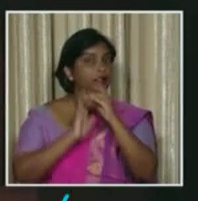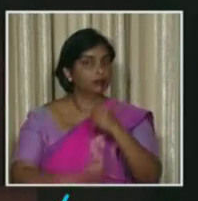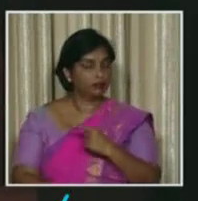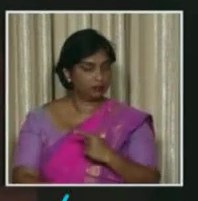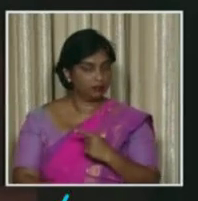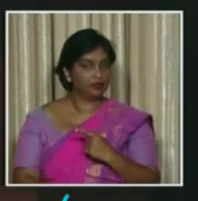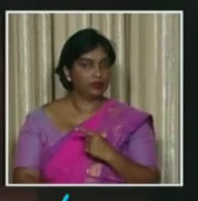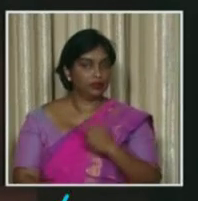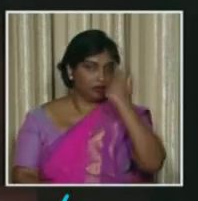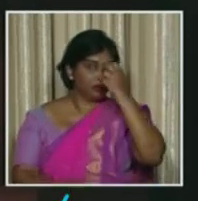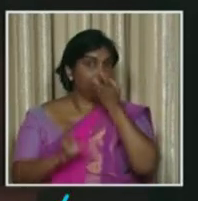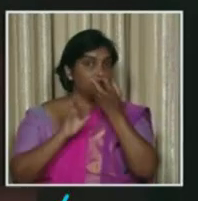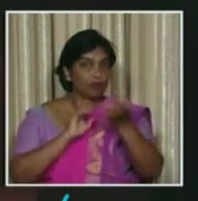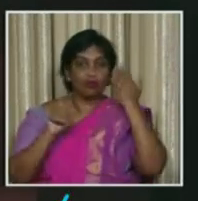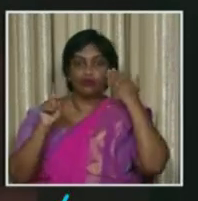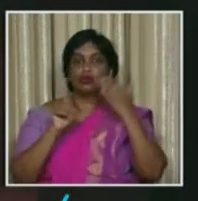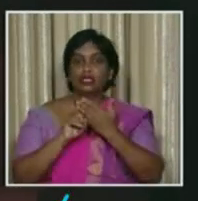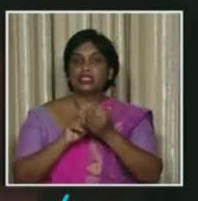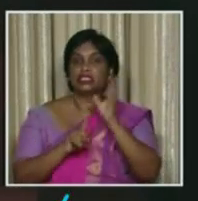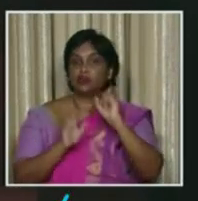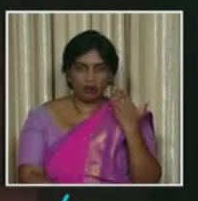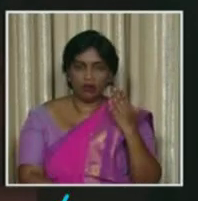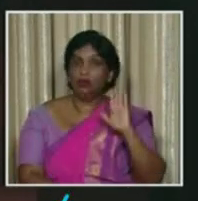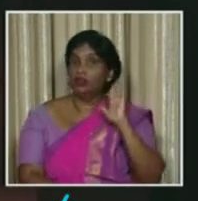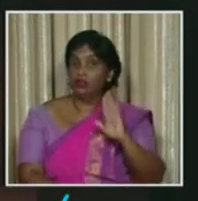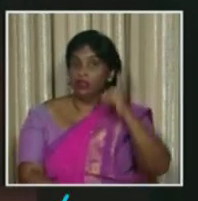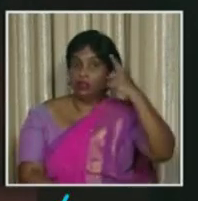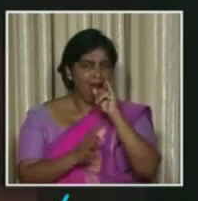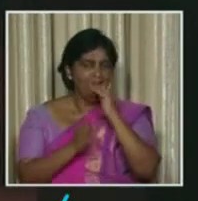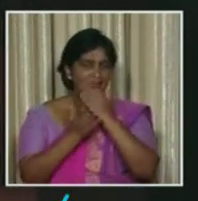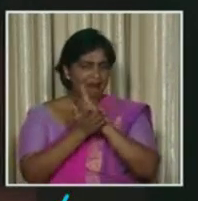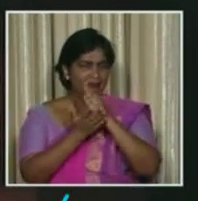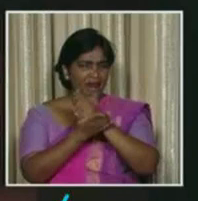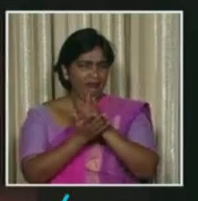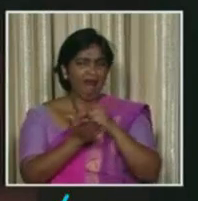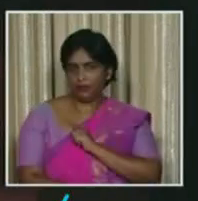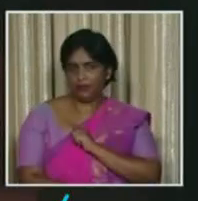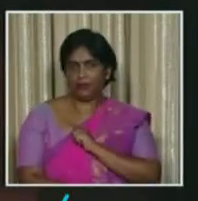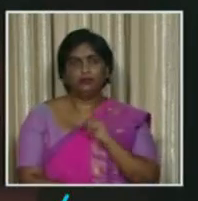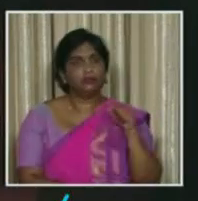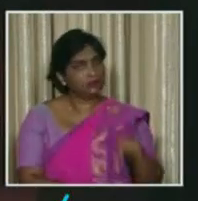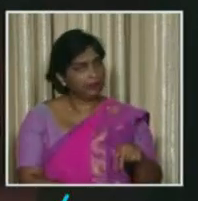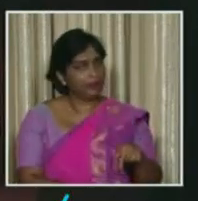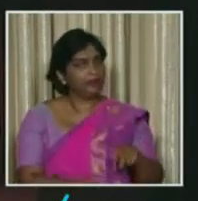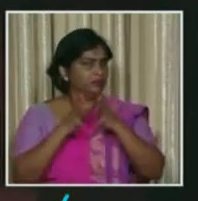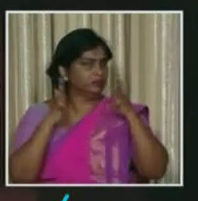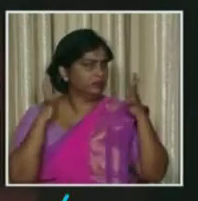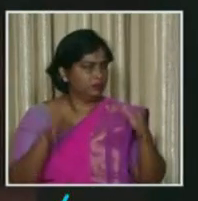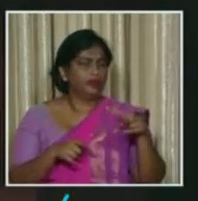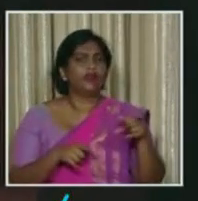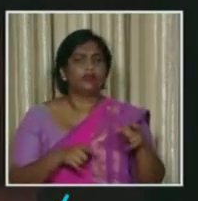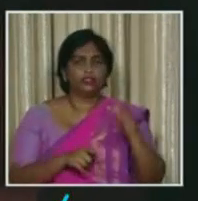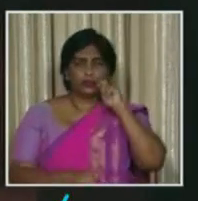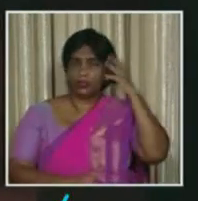කරා. පාස්කු ප්‍රහාරය පිළිබඳව ජනාධිපති කොමිෂන් වාර්තාවේ දෙවෙනි වොලියුම් එකේ parts 2 and 3 මේසා විශාල